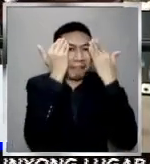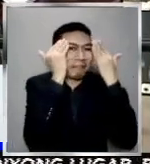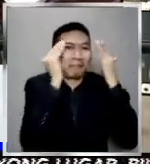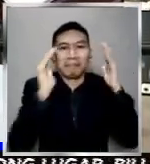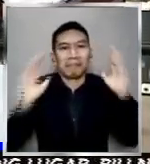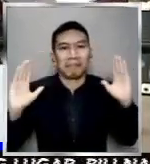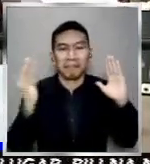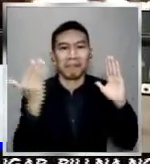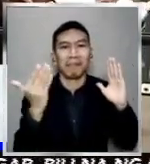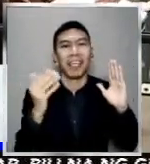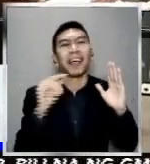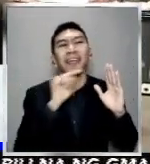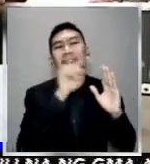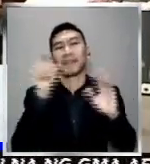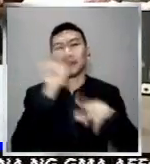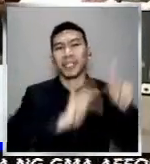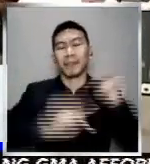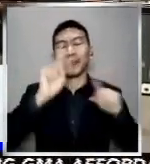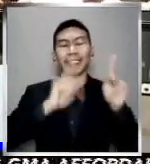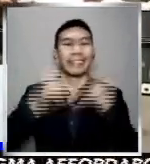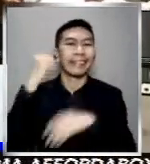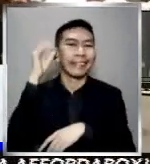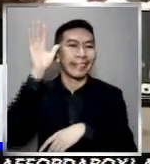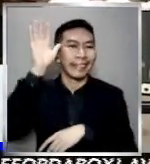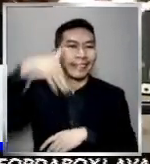ulo. Kasama ka na ron?